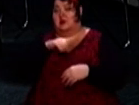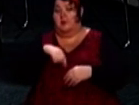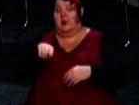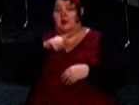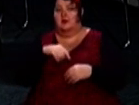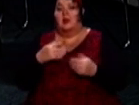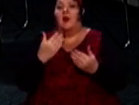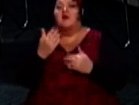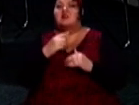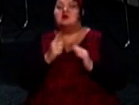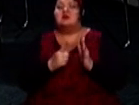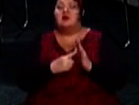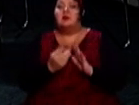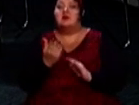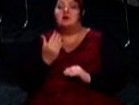Яке ваше запитання?